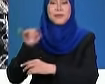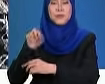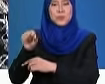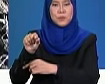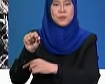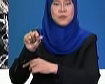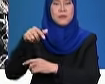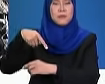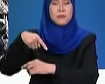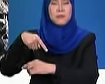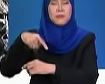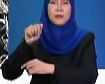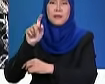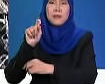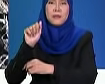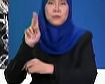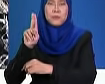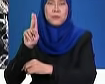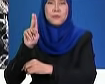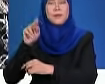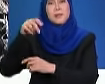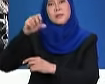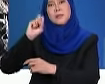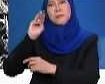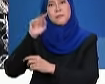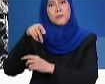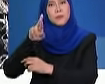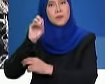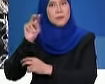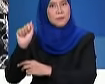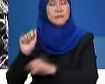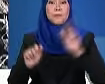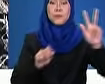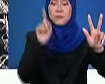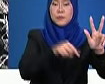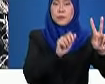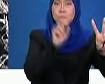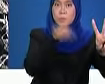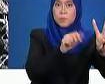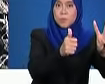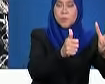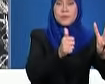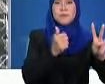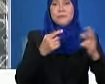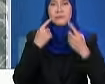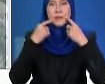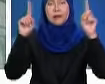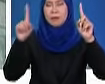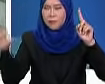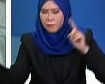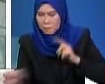pula Boom Boom sempurna operasi hari kedua bagi2 Oktober percaya merampas dua karung putih